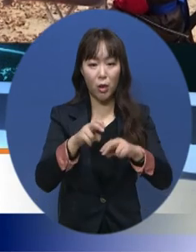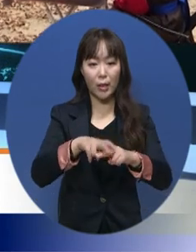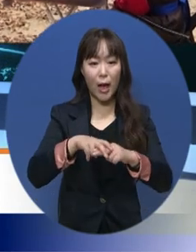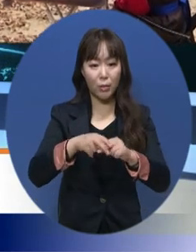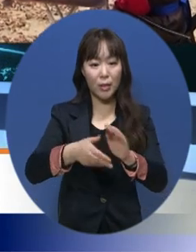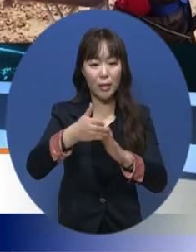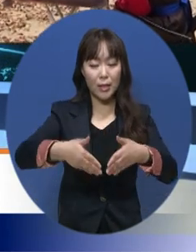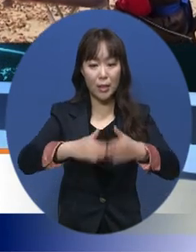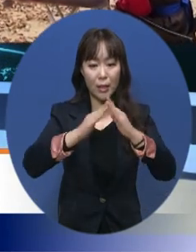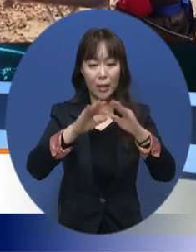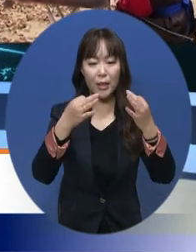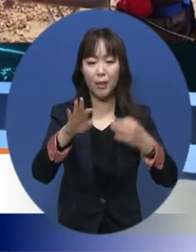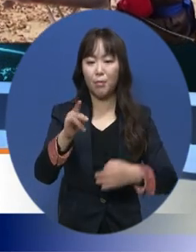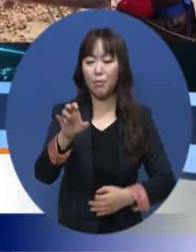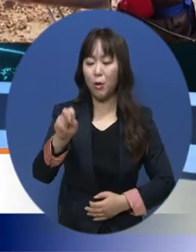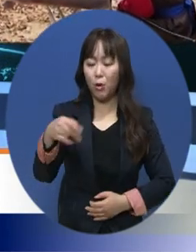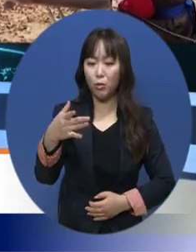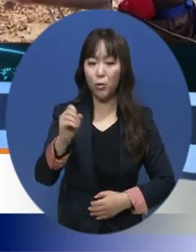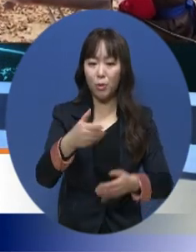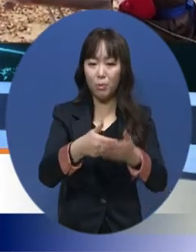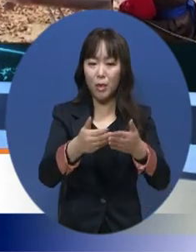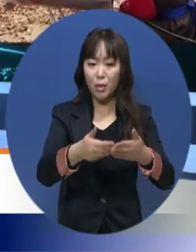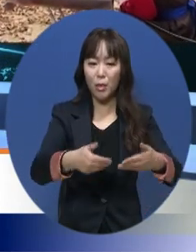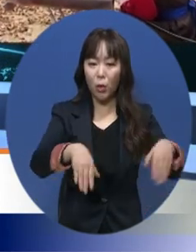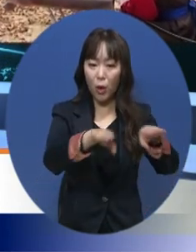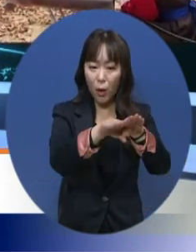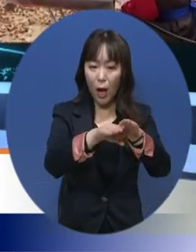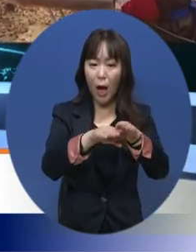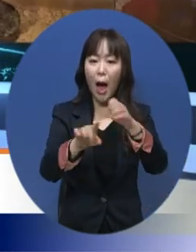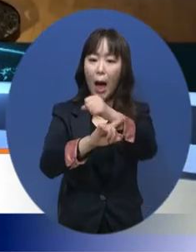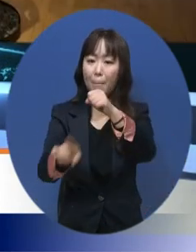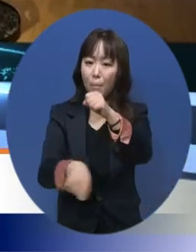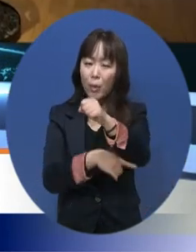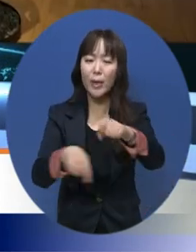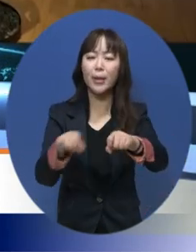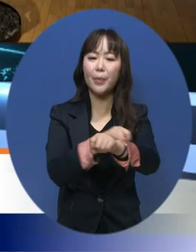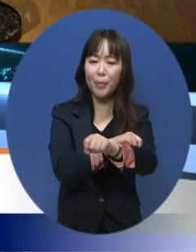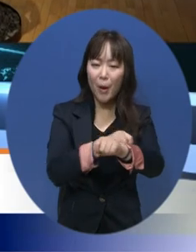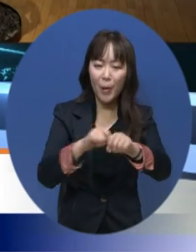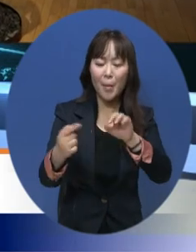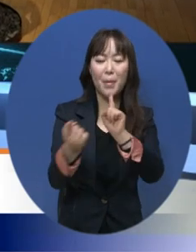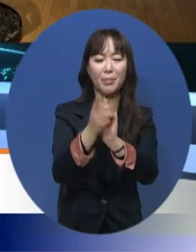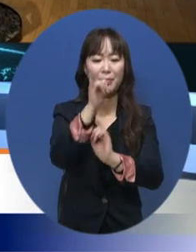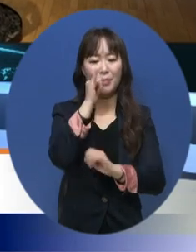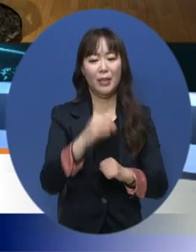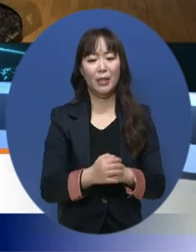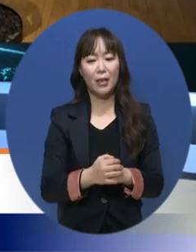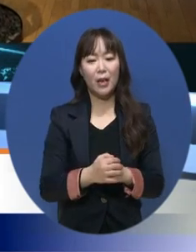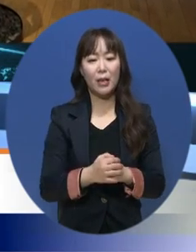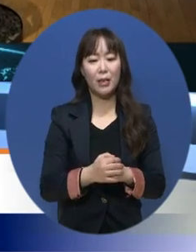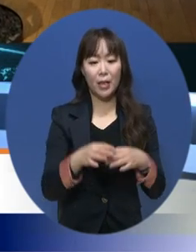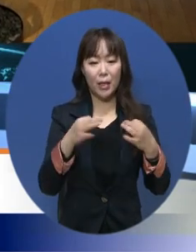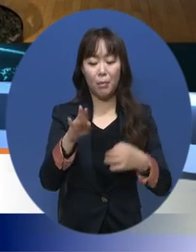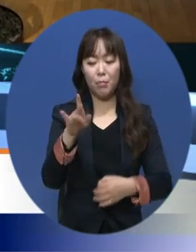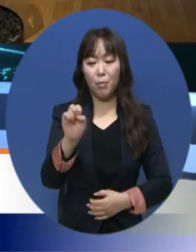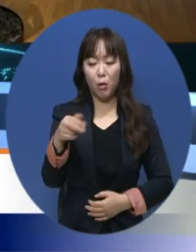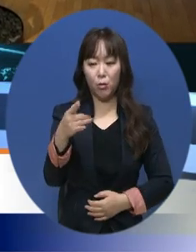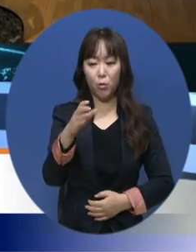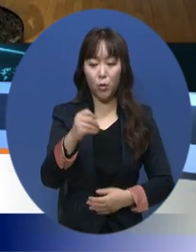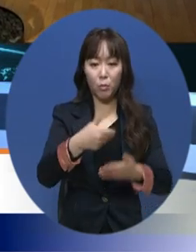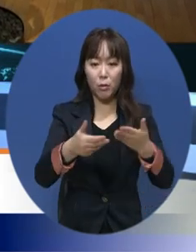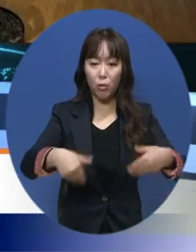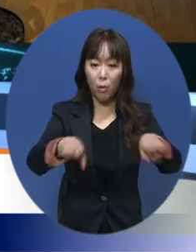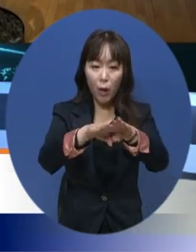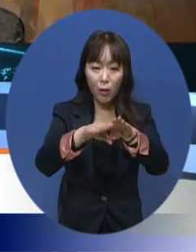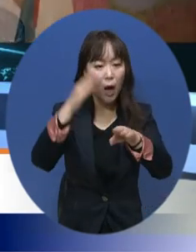남원시립 김병종 미술관과 한복이 봄을 맞아 특별한 만남을 가졌습니다. 남원시립 김병종 미술관은